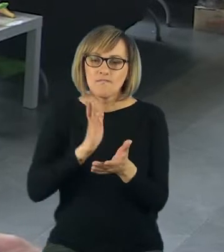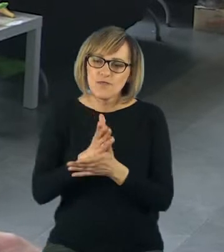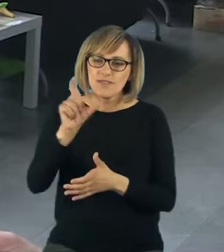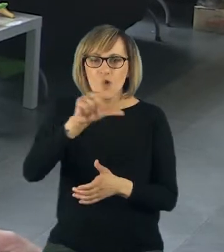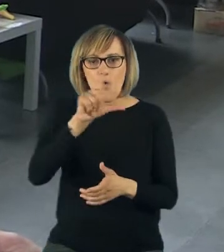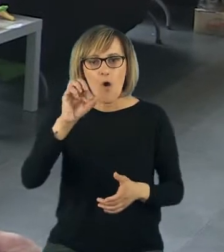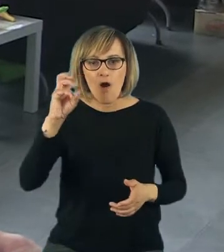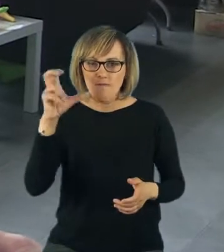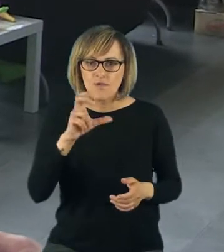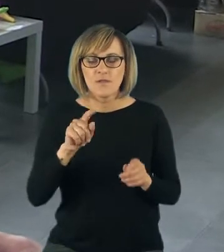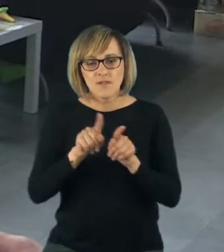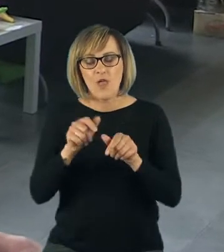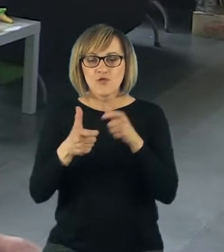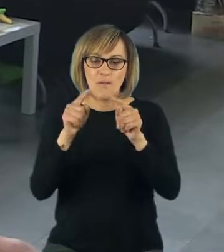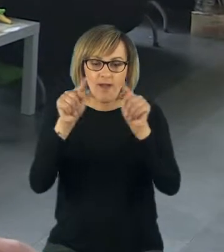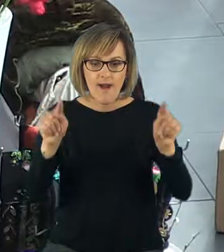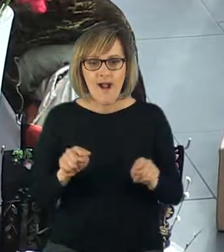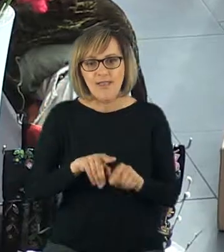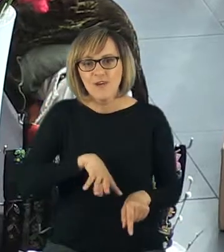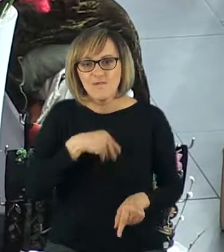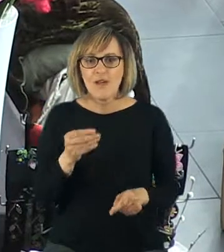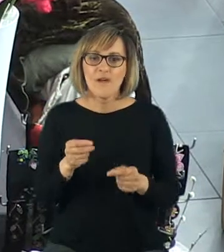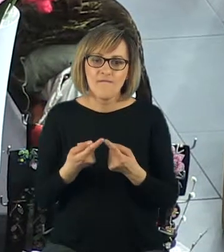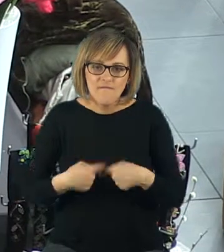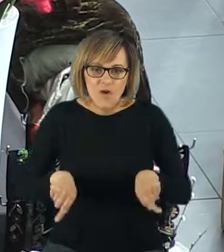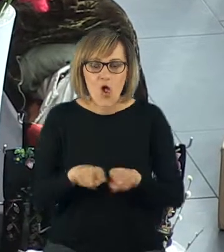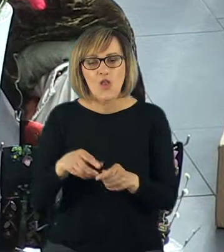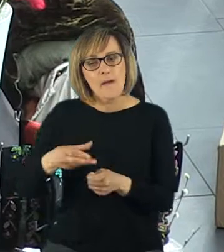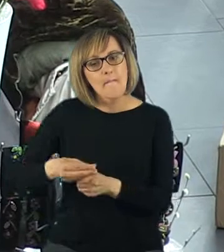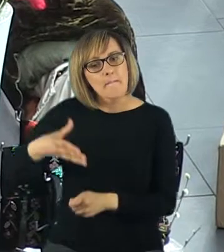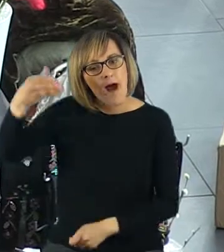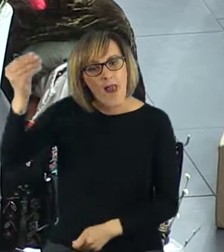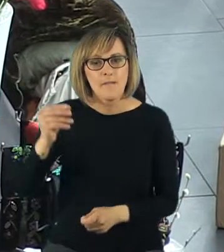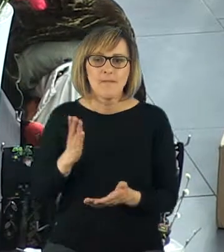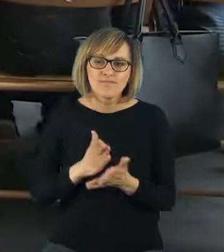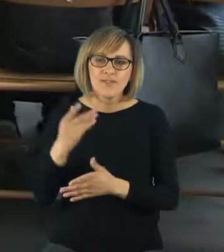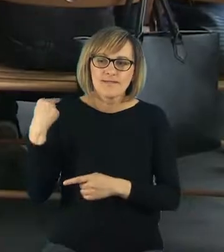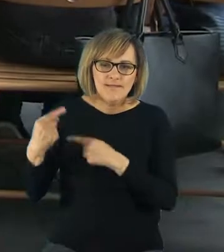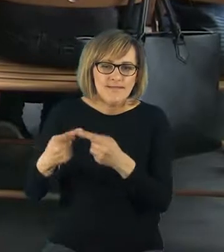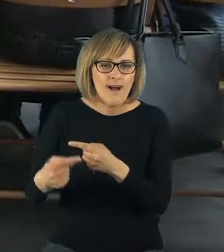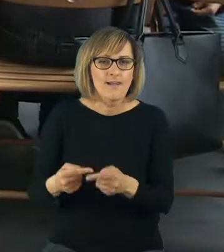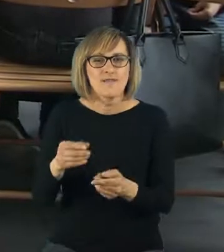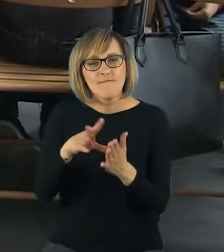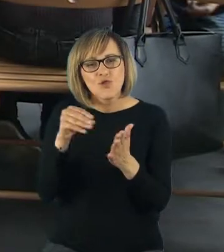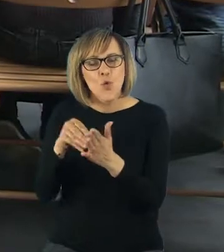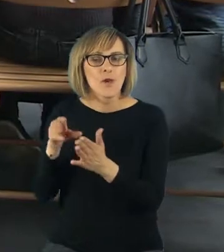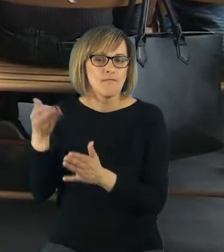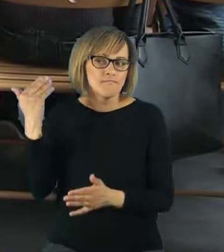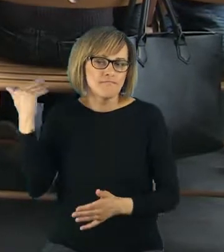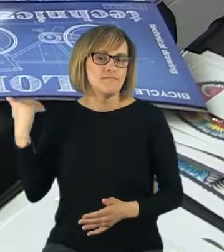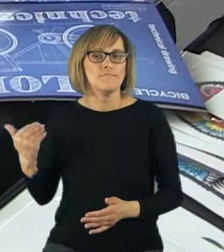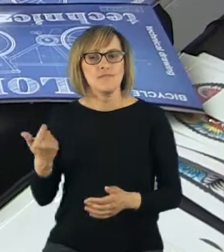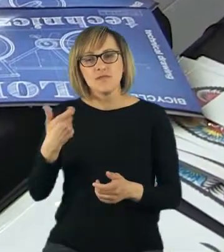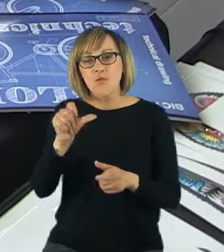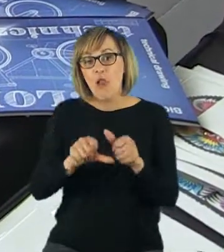sobie własnoręczną kartkę świąteczną, a także wykonać palemkę według tradycyjnych wzorów, jakie były stosowane jeszcze